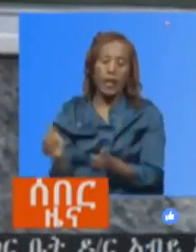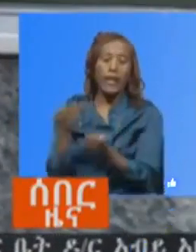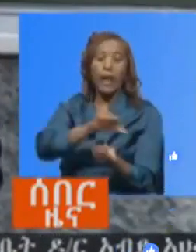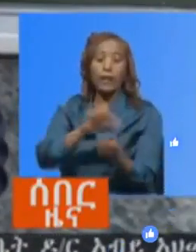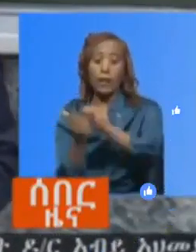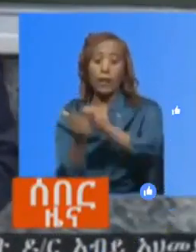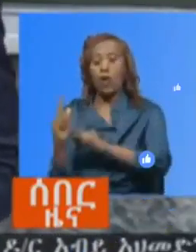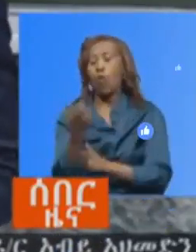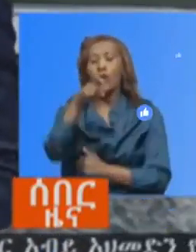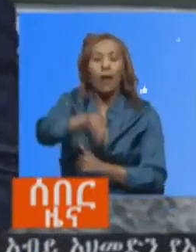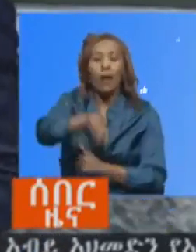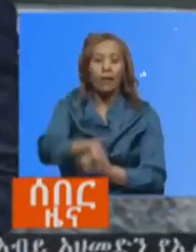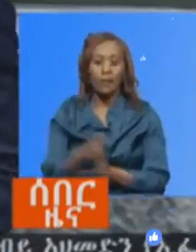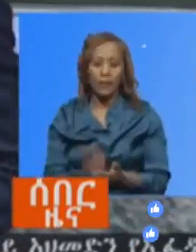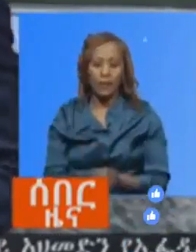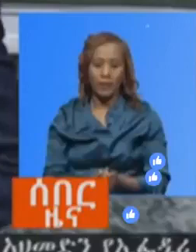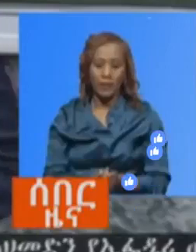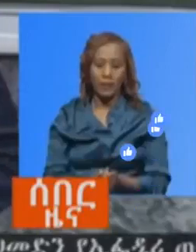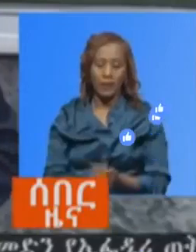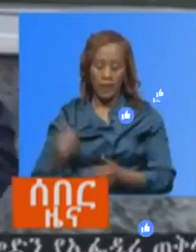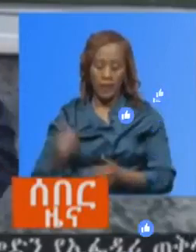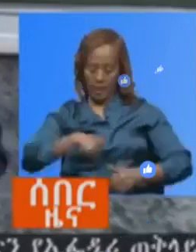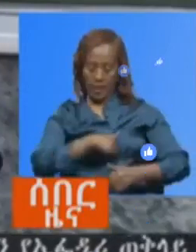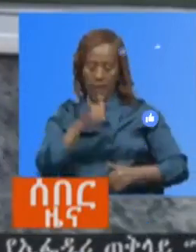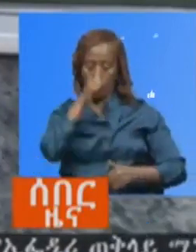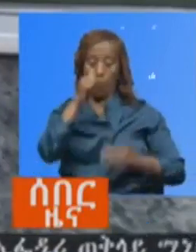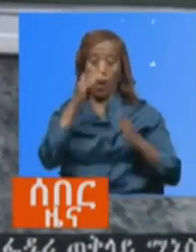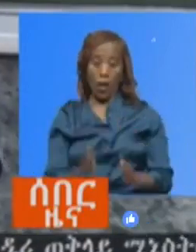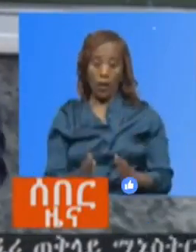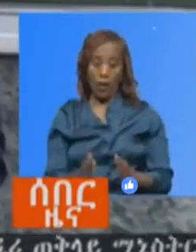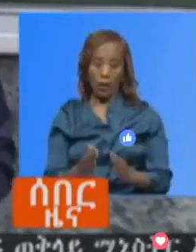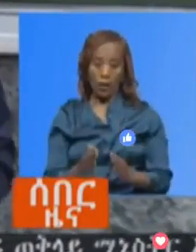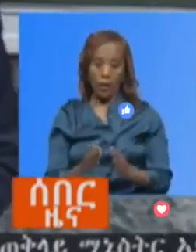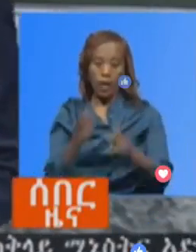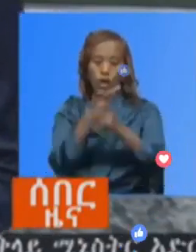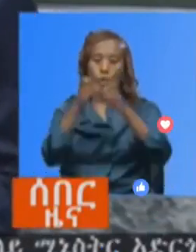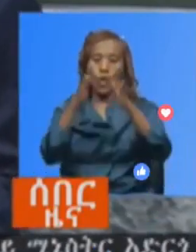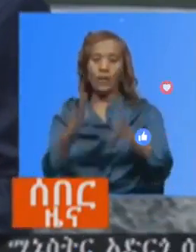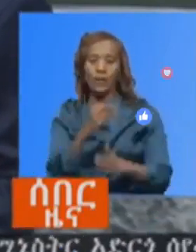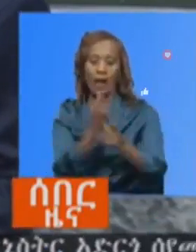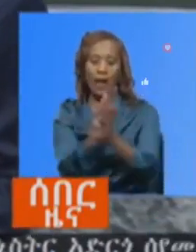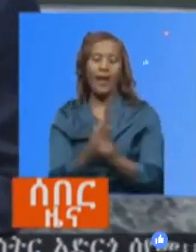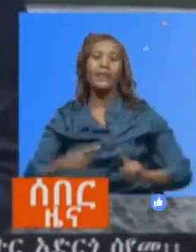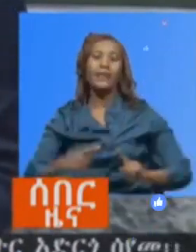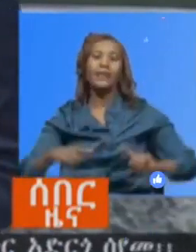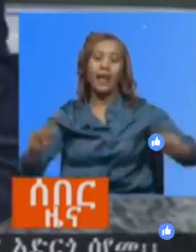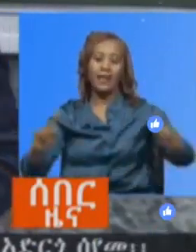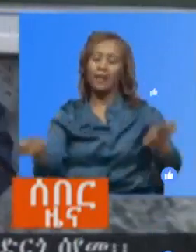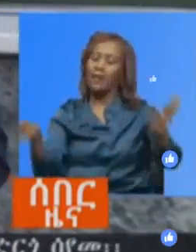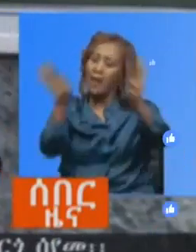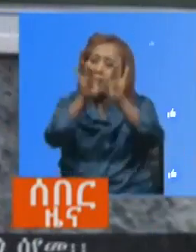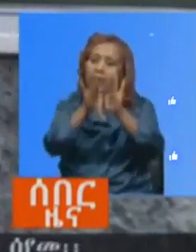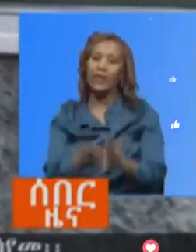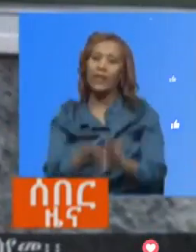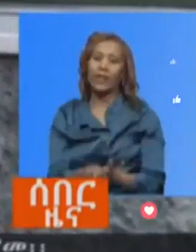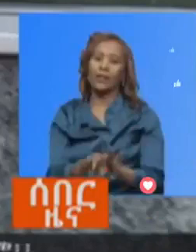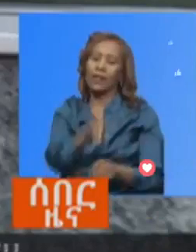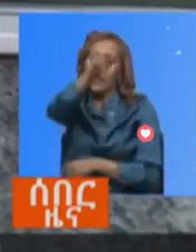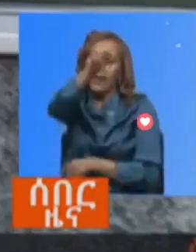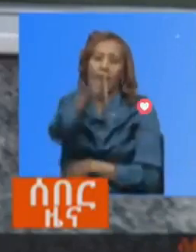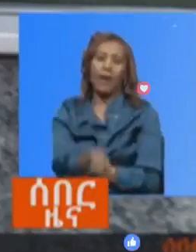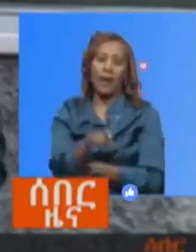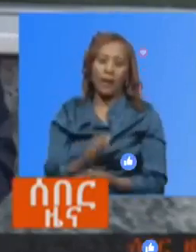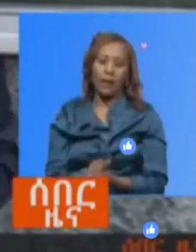መሆን አለበት። እኛ ኢትዮጵያውያን ዴሞክራሲና ነጻነት ያስፈልገናል፣